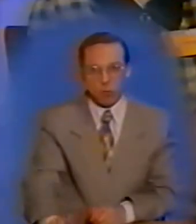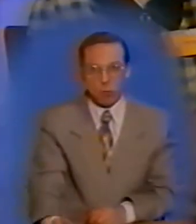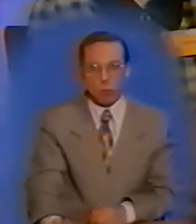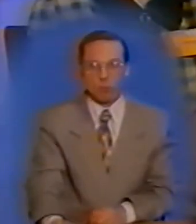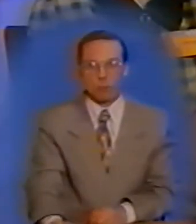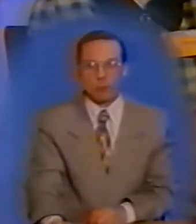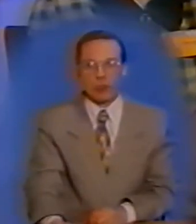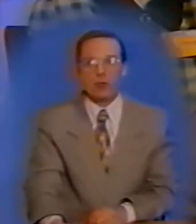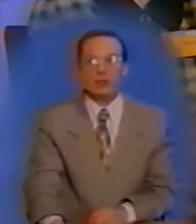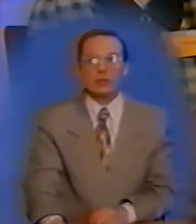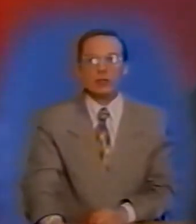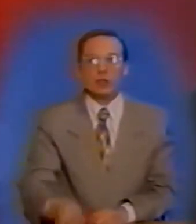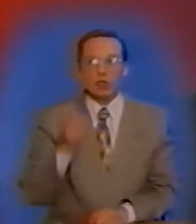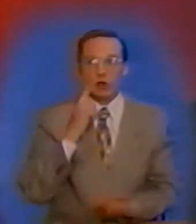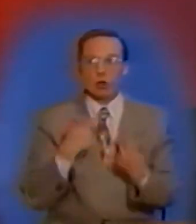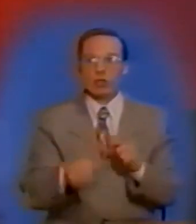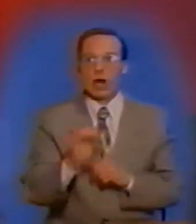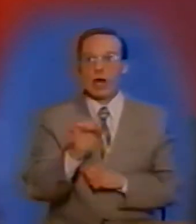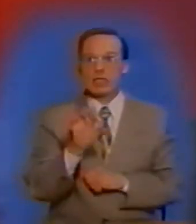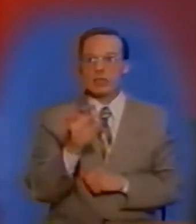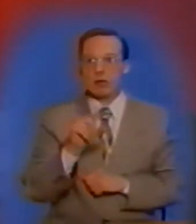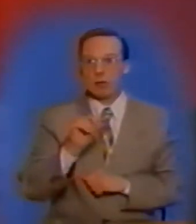Noriu kitą aspektą paliesti. Dabar taip